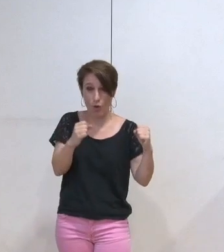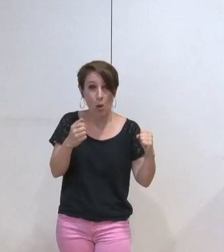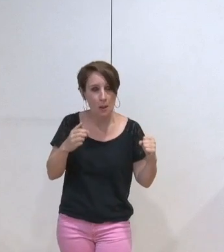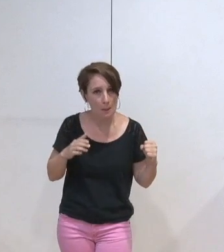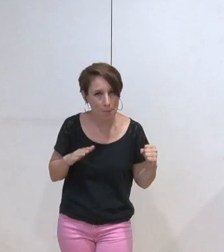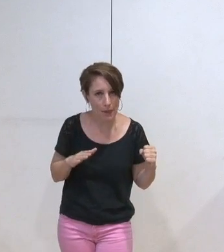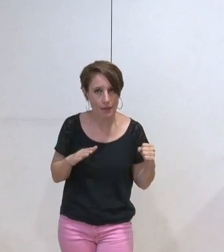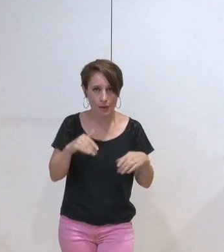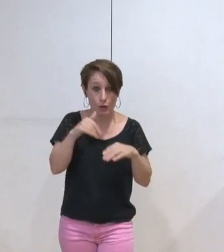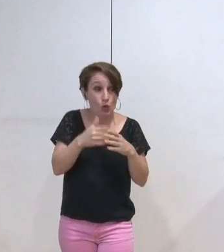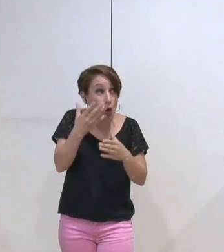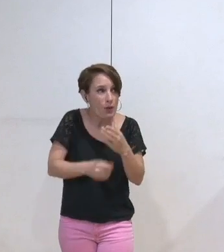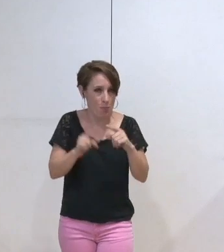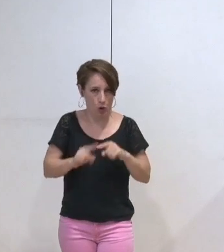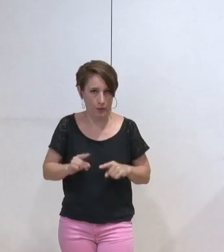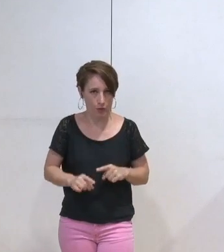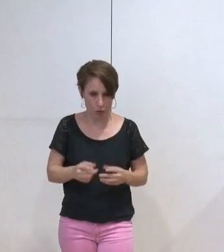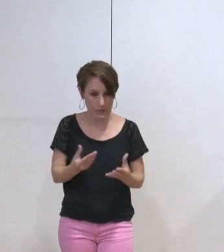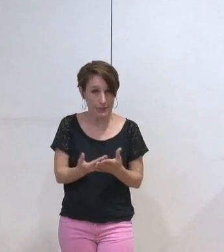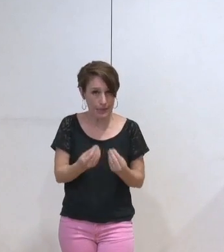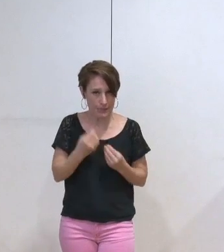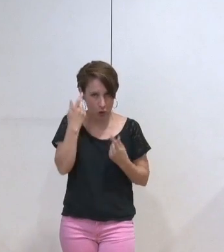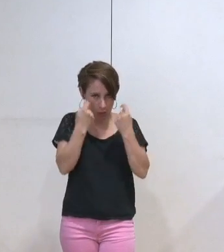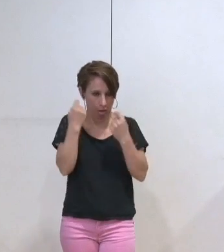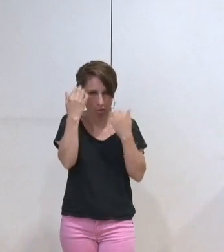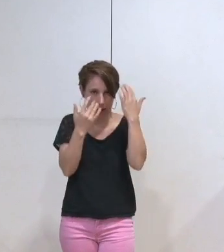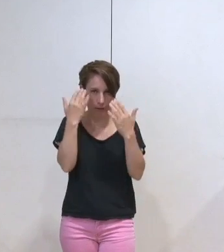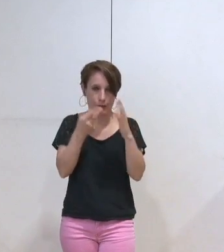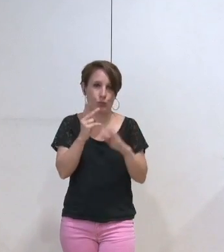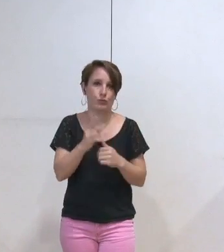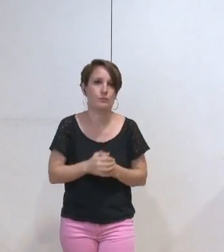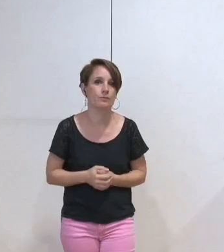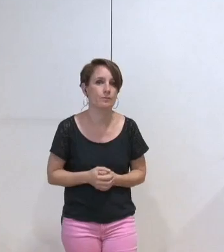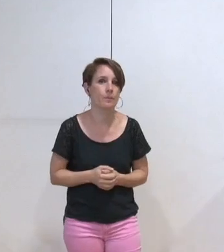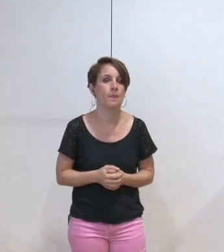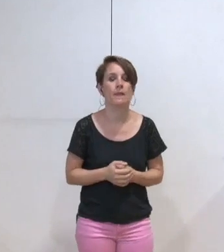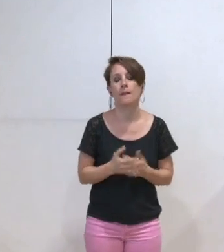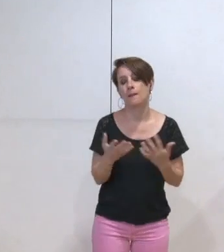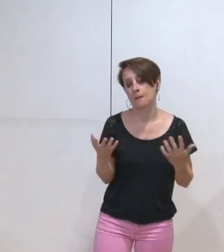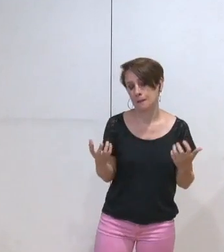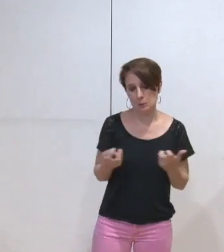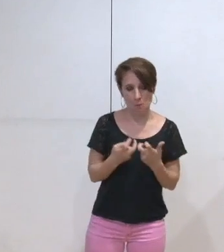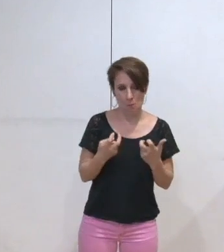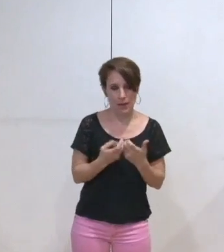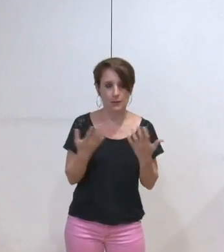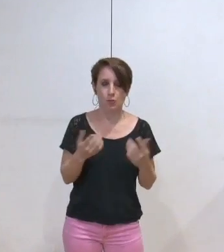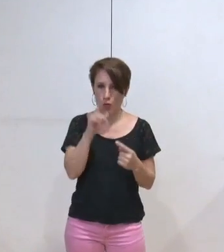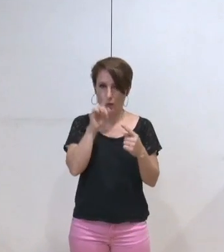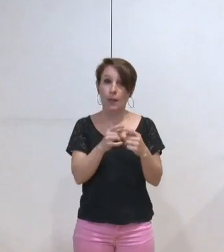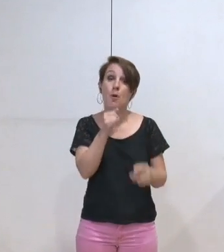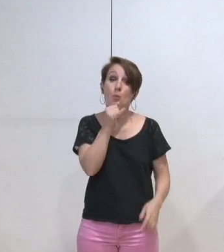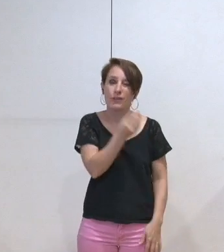pas que parce qu'il contient réellement et je vais l'illustrer par quelques rapides exemple prenons d'abord le cas de la petite